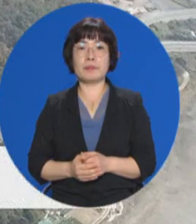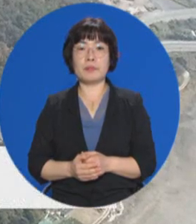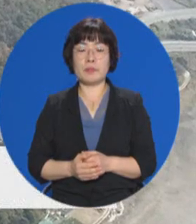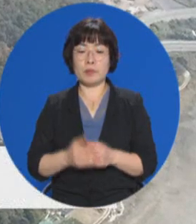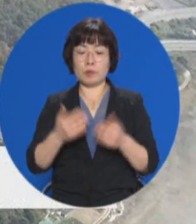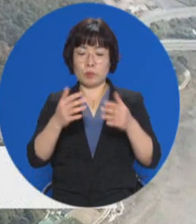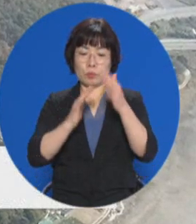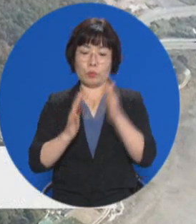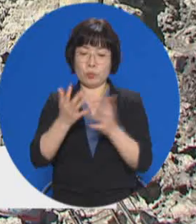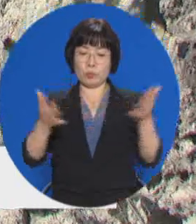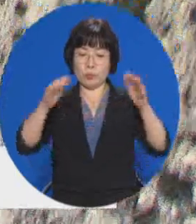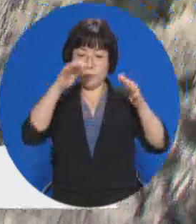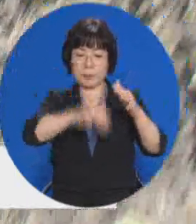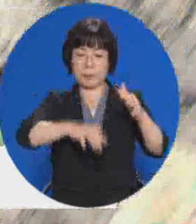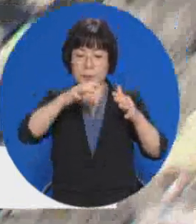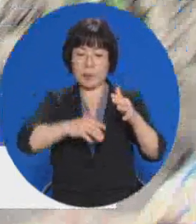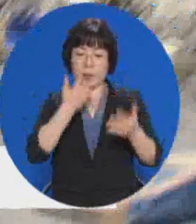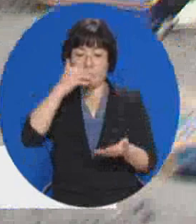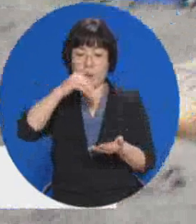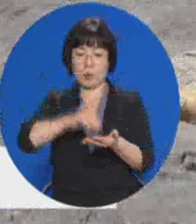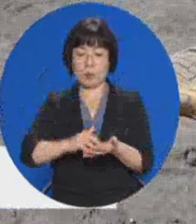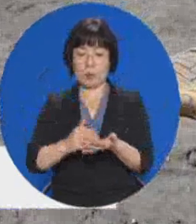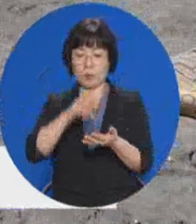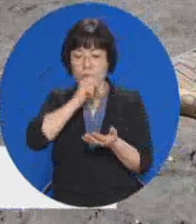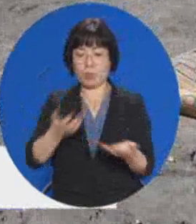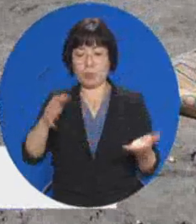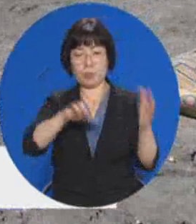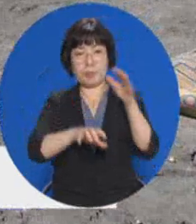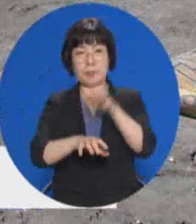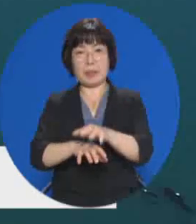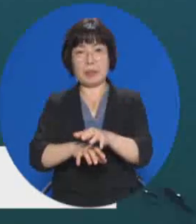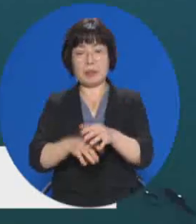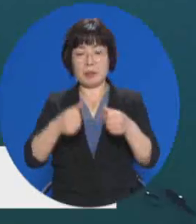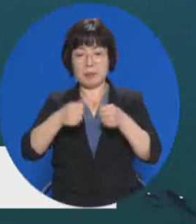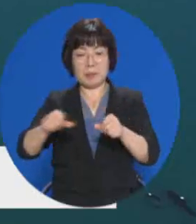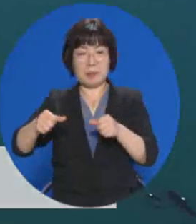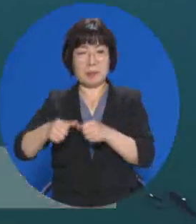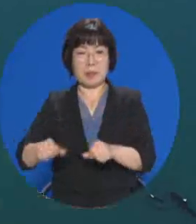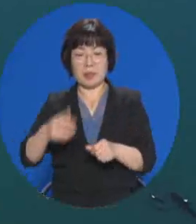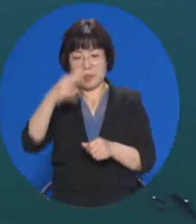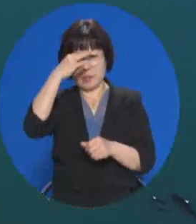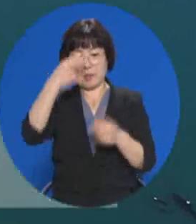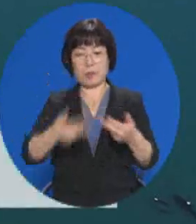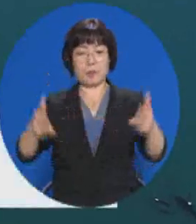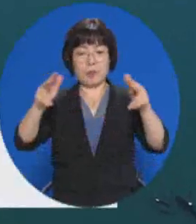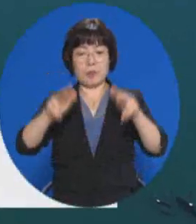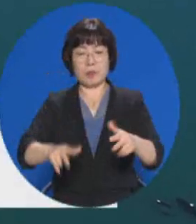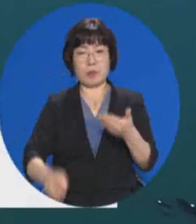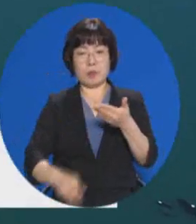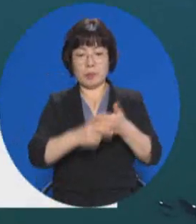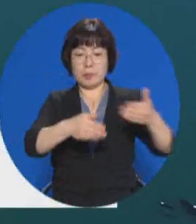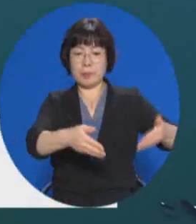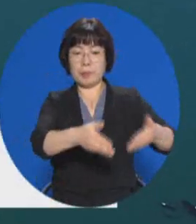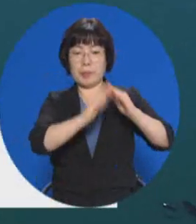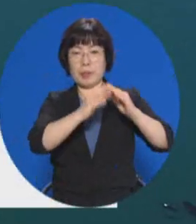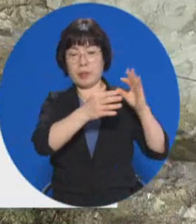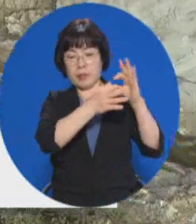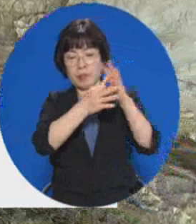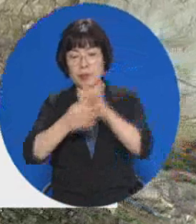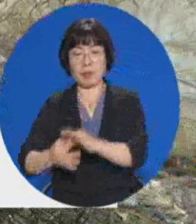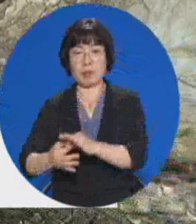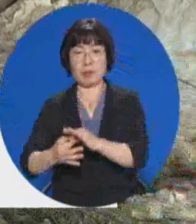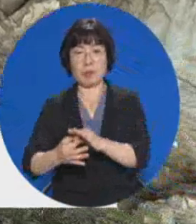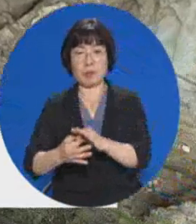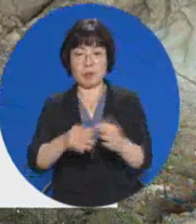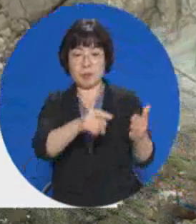숲이 파헤쳐지고 갯바위는 시멘트로 뒤덮였습니다. 예술랜드 리조트가 불법 개발까지 서슴지 않은